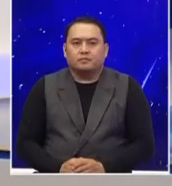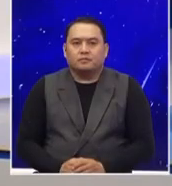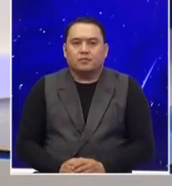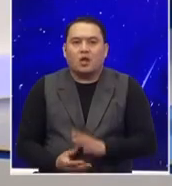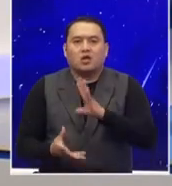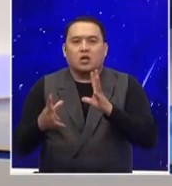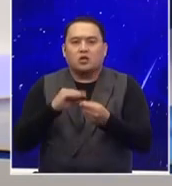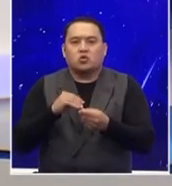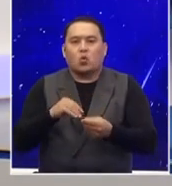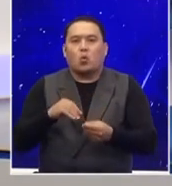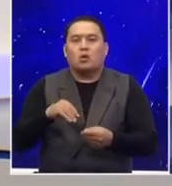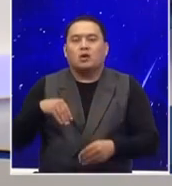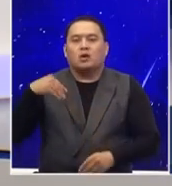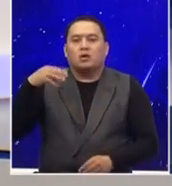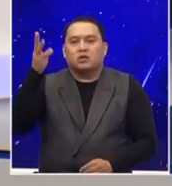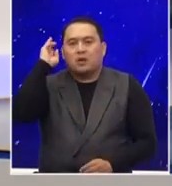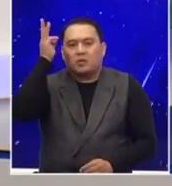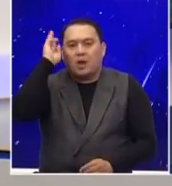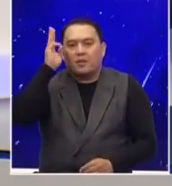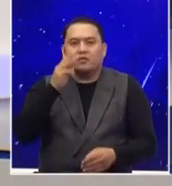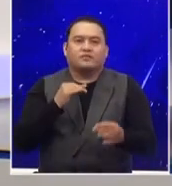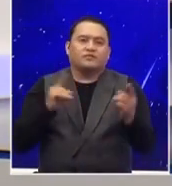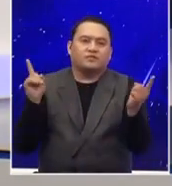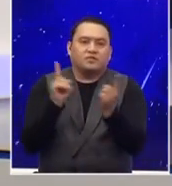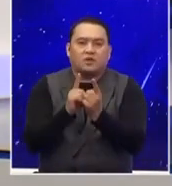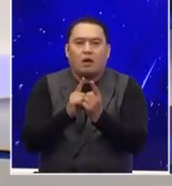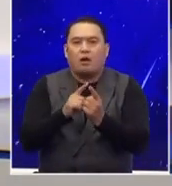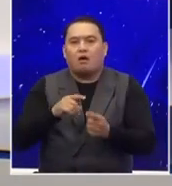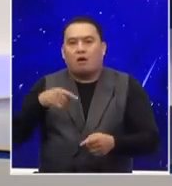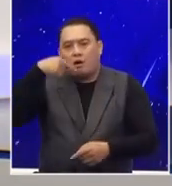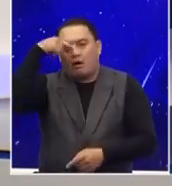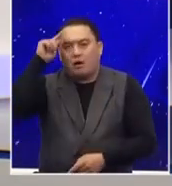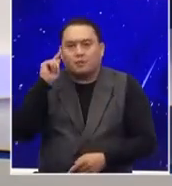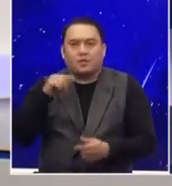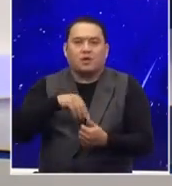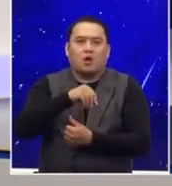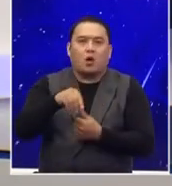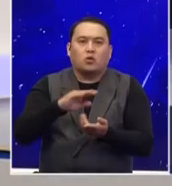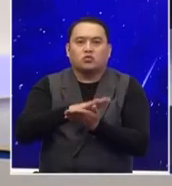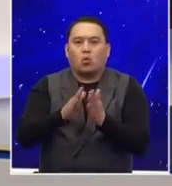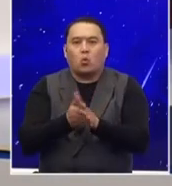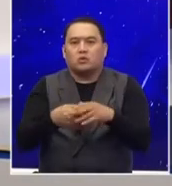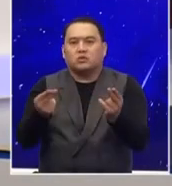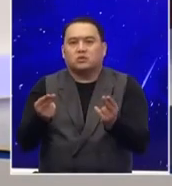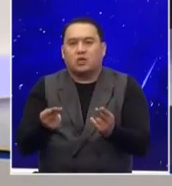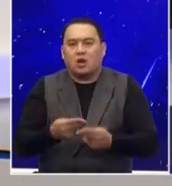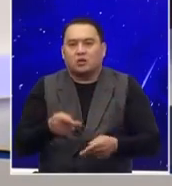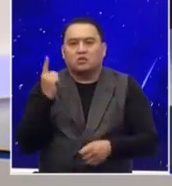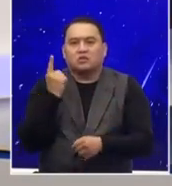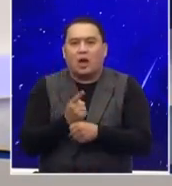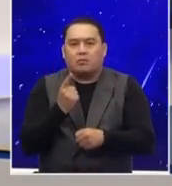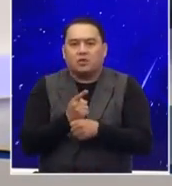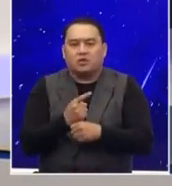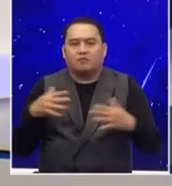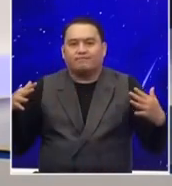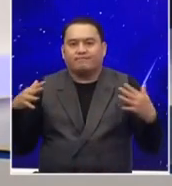По итогам дипломатических встреч в Москве глав МИД Армении и Азербайджана было заключено соглашение о прекращении огня